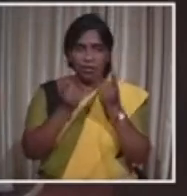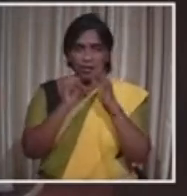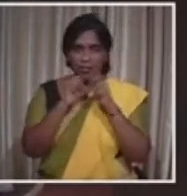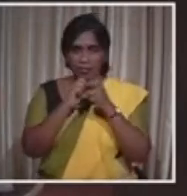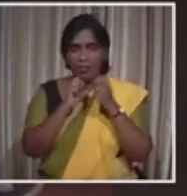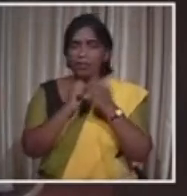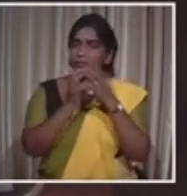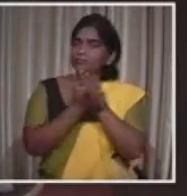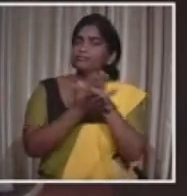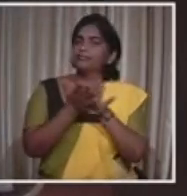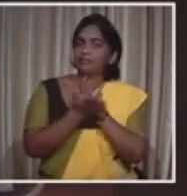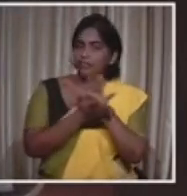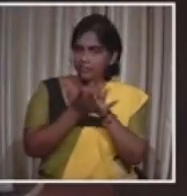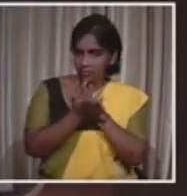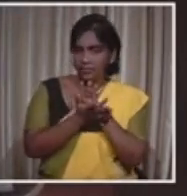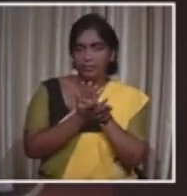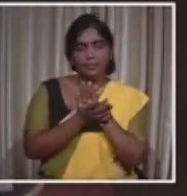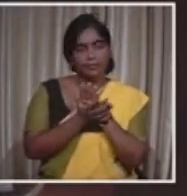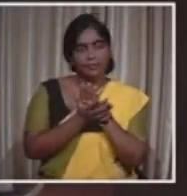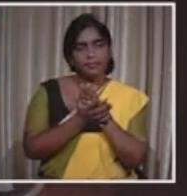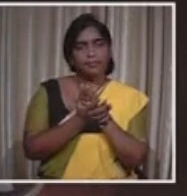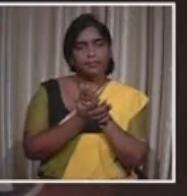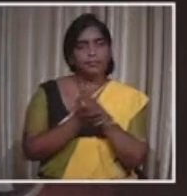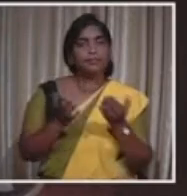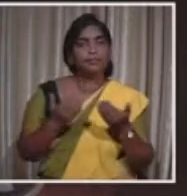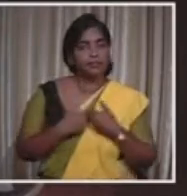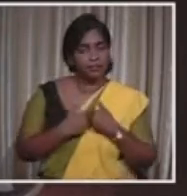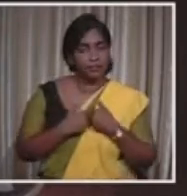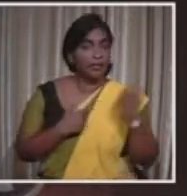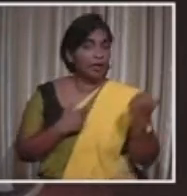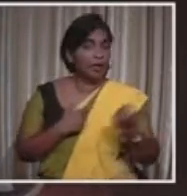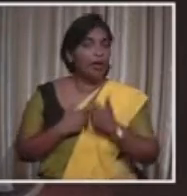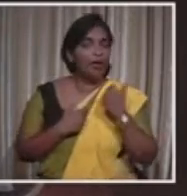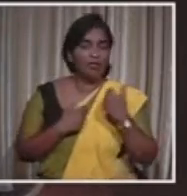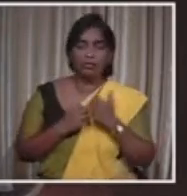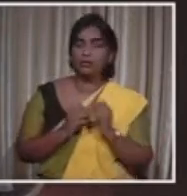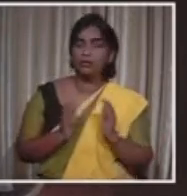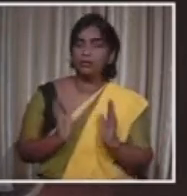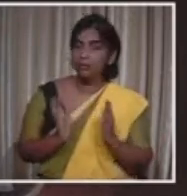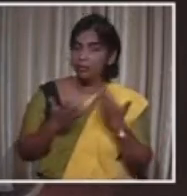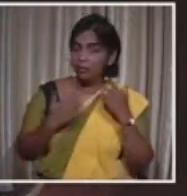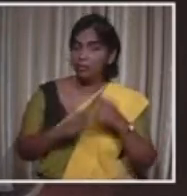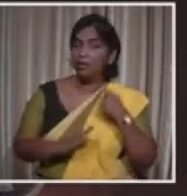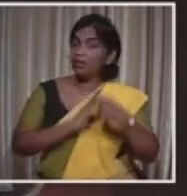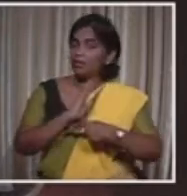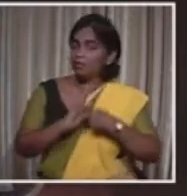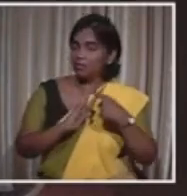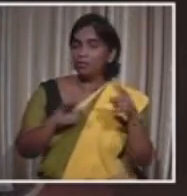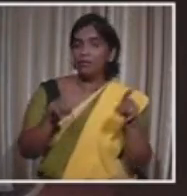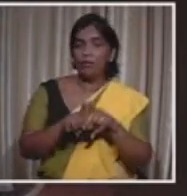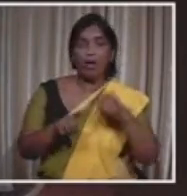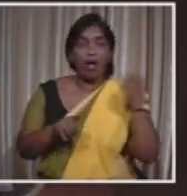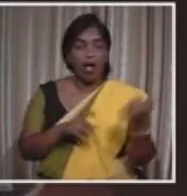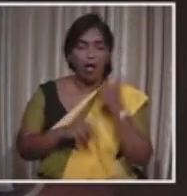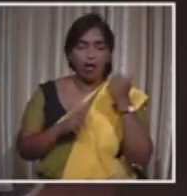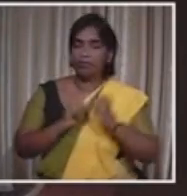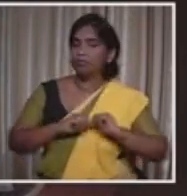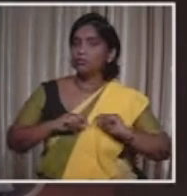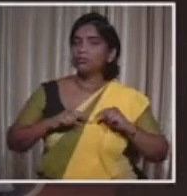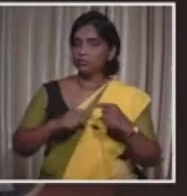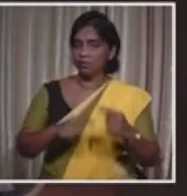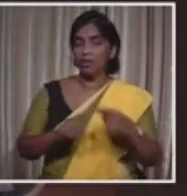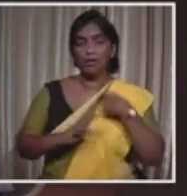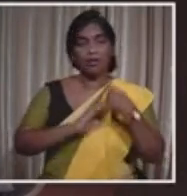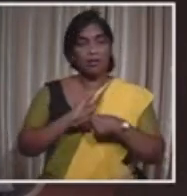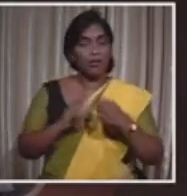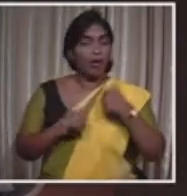ඒවත් නිවැරදි කරමින් අපි අලුතෙන් ස්ථාපනය කරලා රටක් හැටියට අලුත් ගමනක්